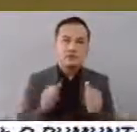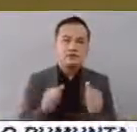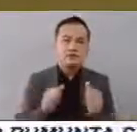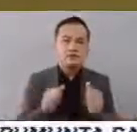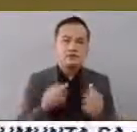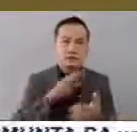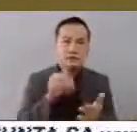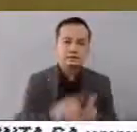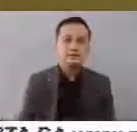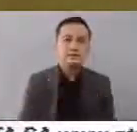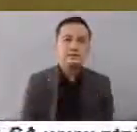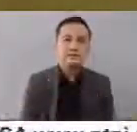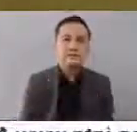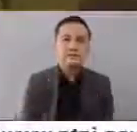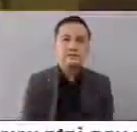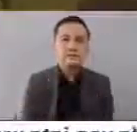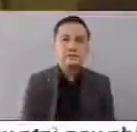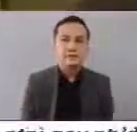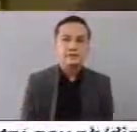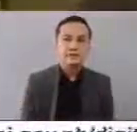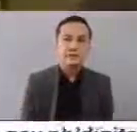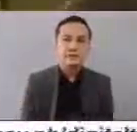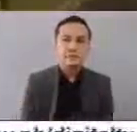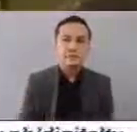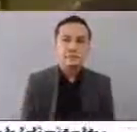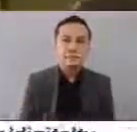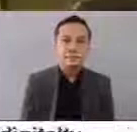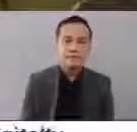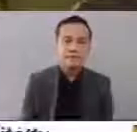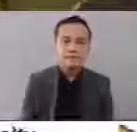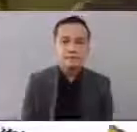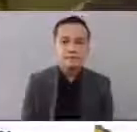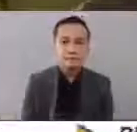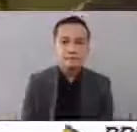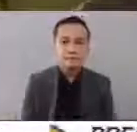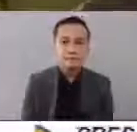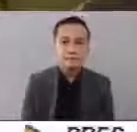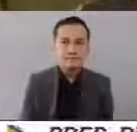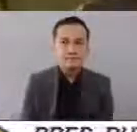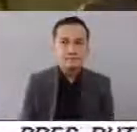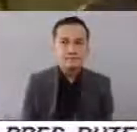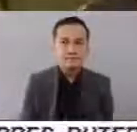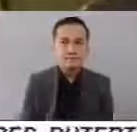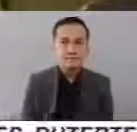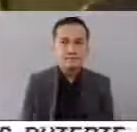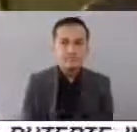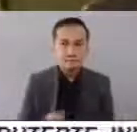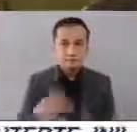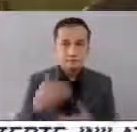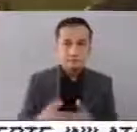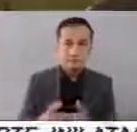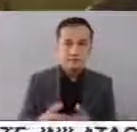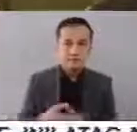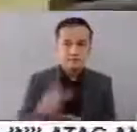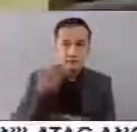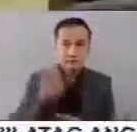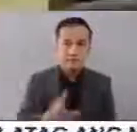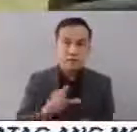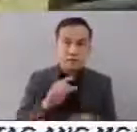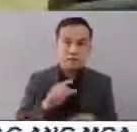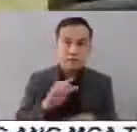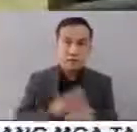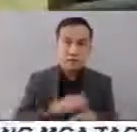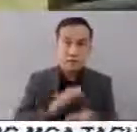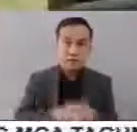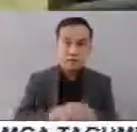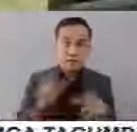ng 10 araw. 800 ang mababenepisyohan ng Cash for Work. Kaya naman laking tuwa ng magpinsa na